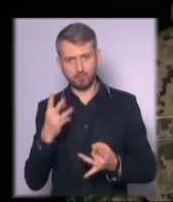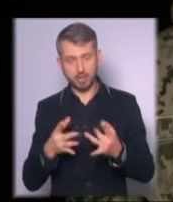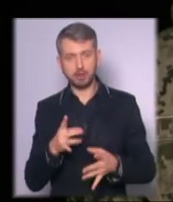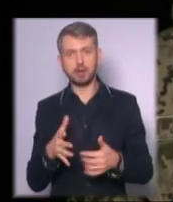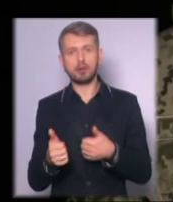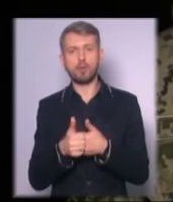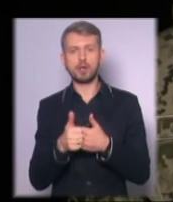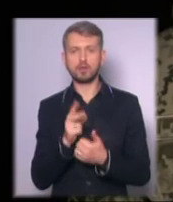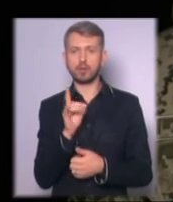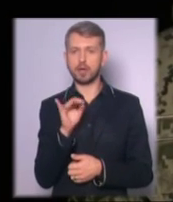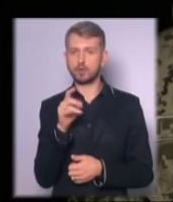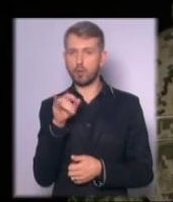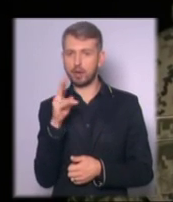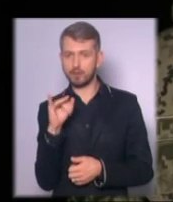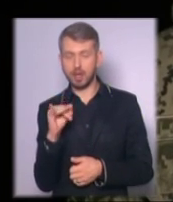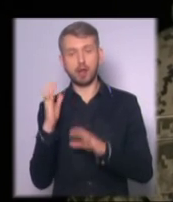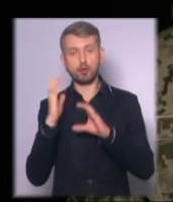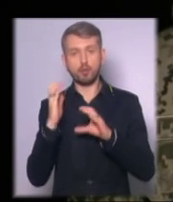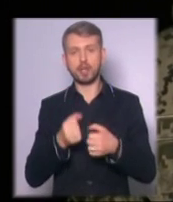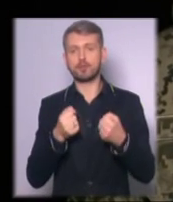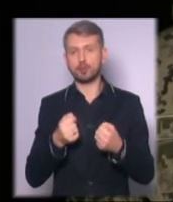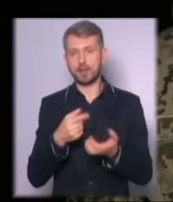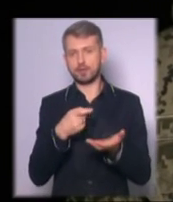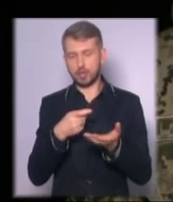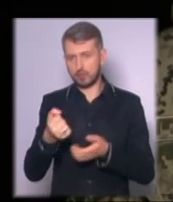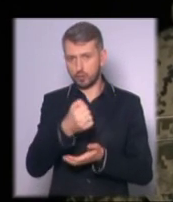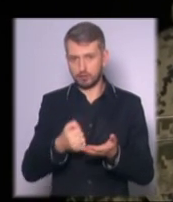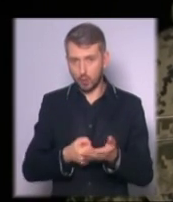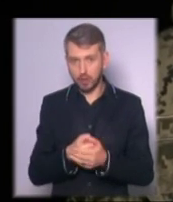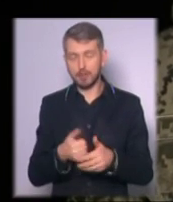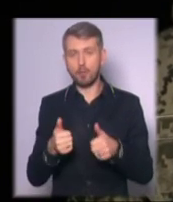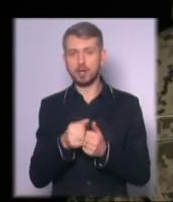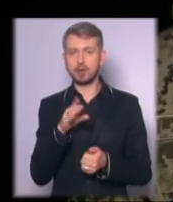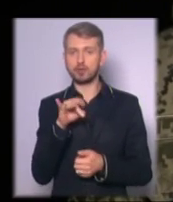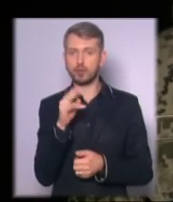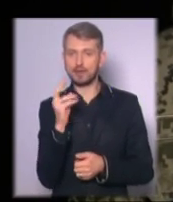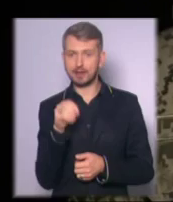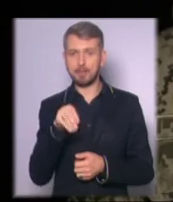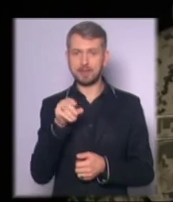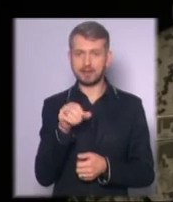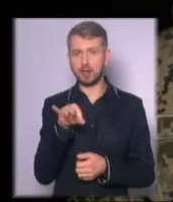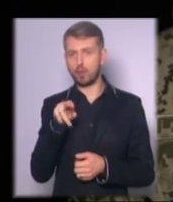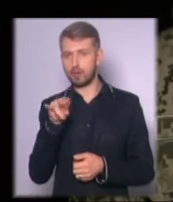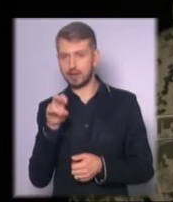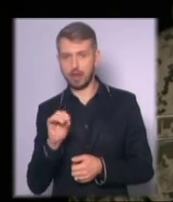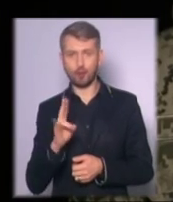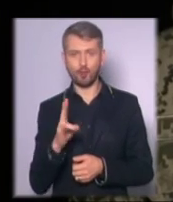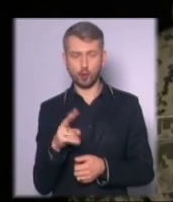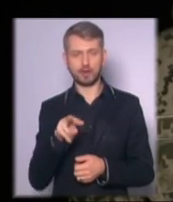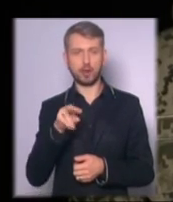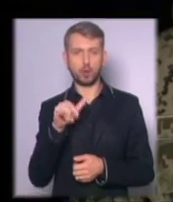поблизу Красногорівки, а з гранатометів, кулеметів та стрілецької зброї поблизу Троїцького, Пісків, Опитного, Новгородського та